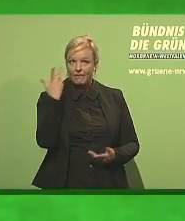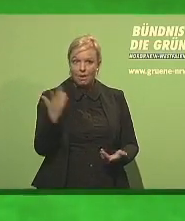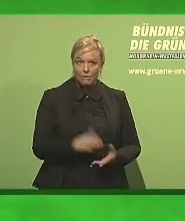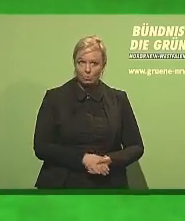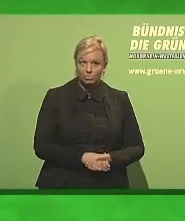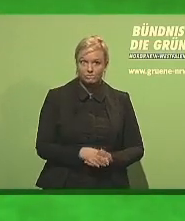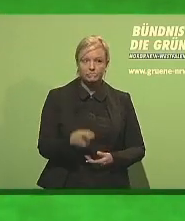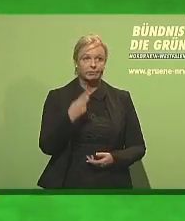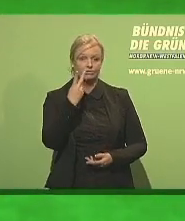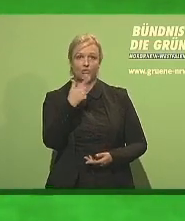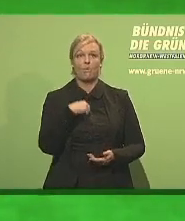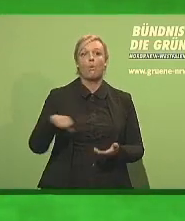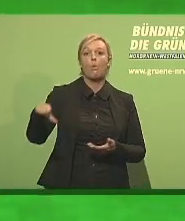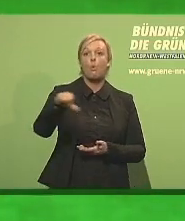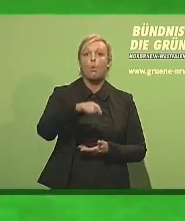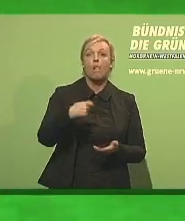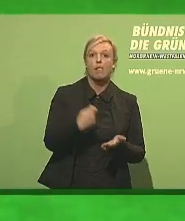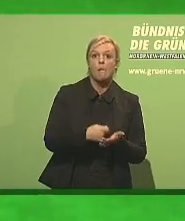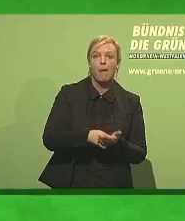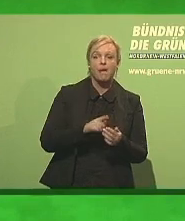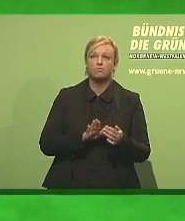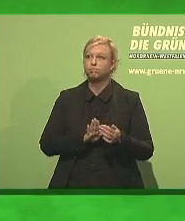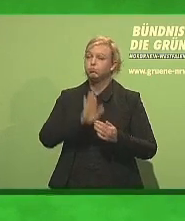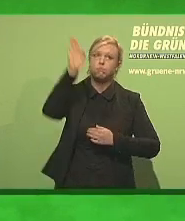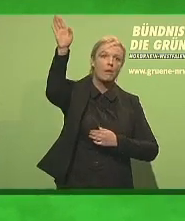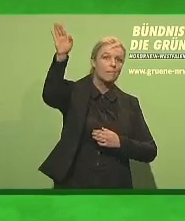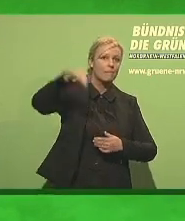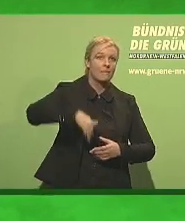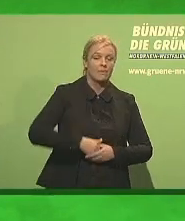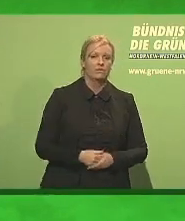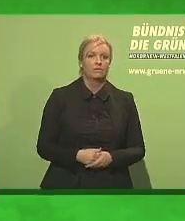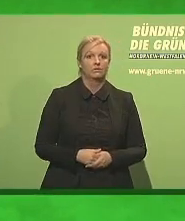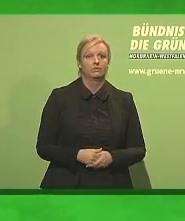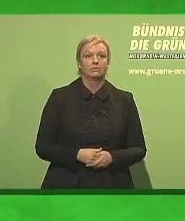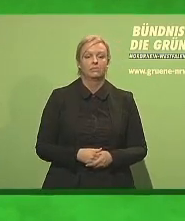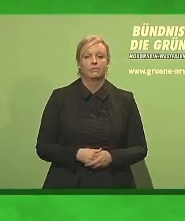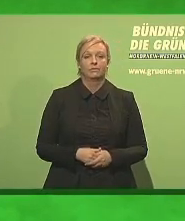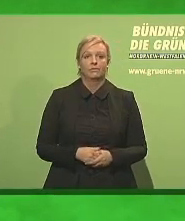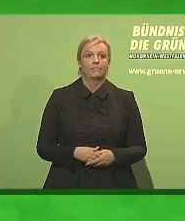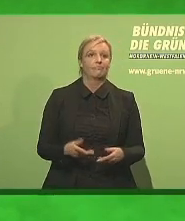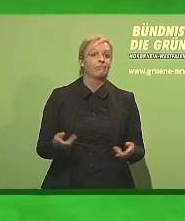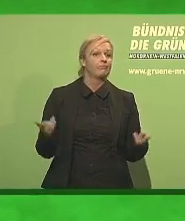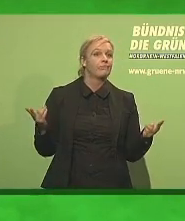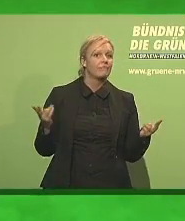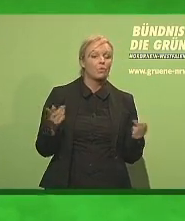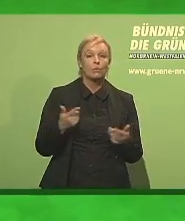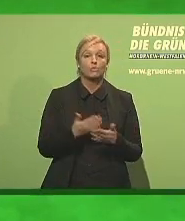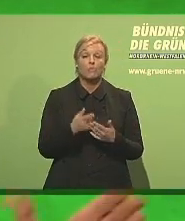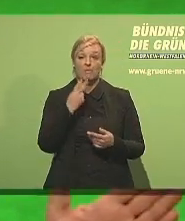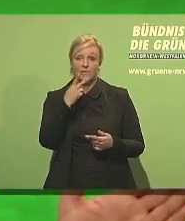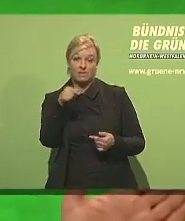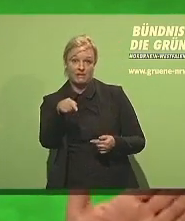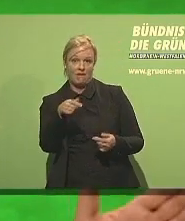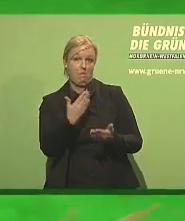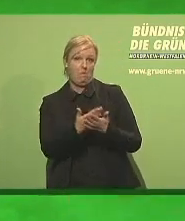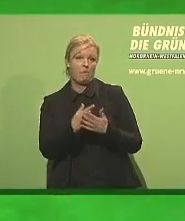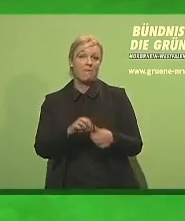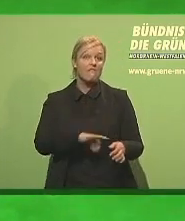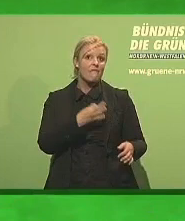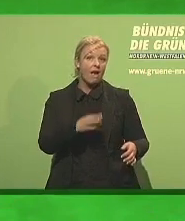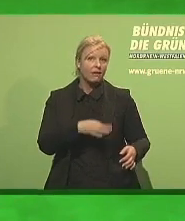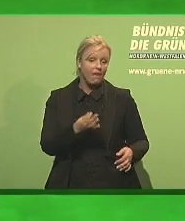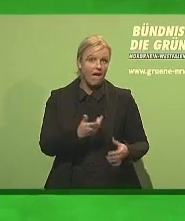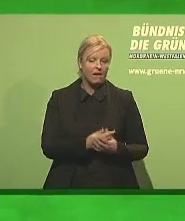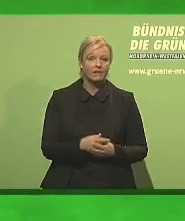den Ölpreis gucken, der immer schneller nach oben steigt. Oder man muss gucken auf das, was zurzeit in Frankreich passiert, das